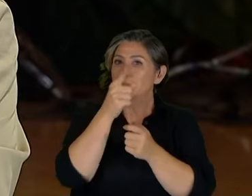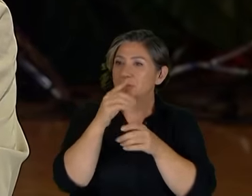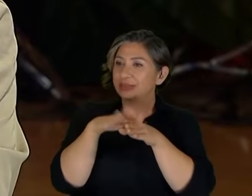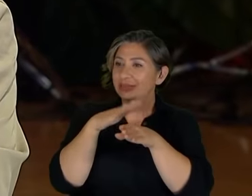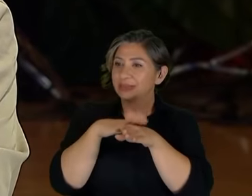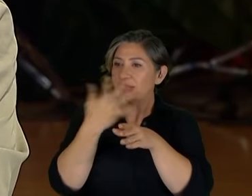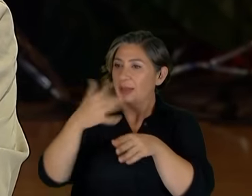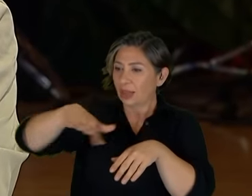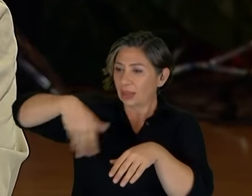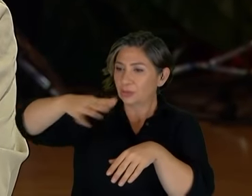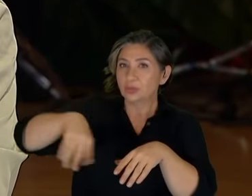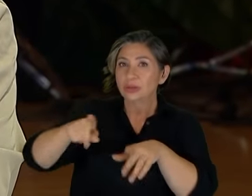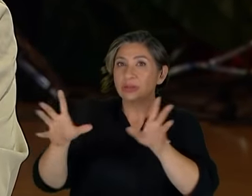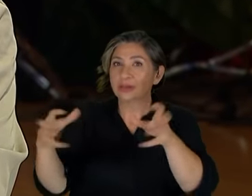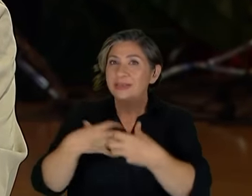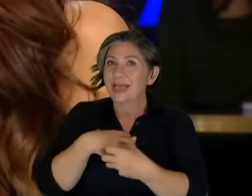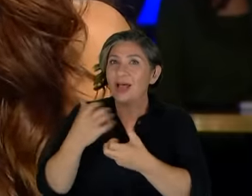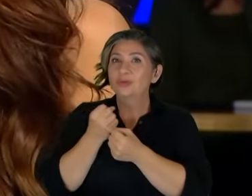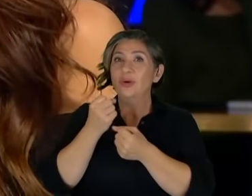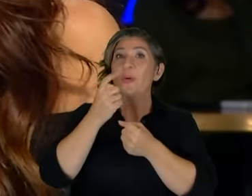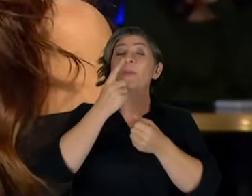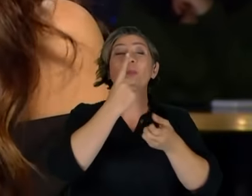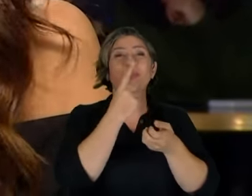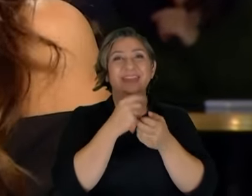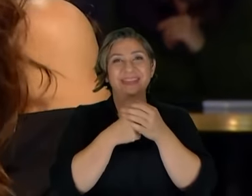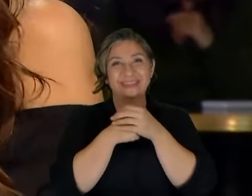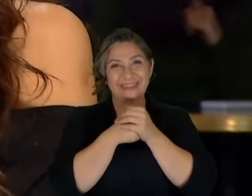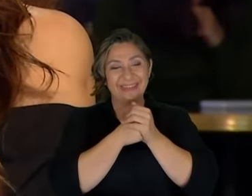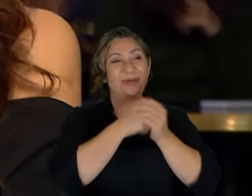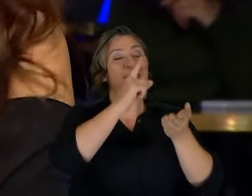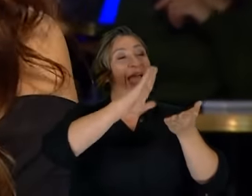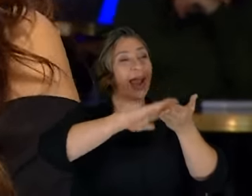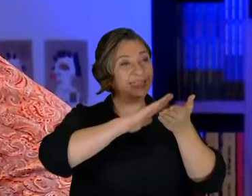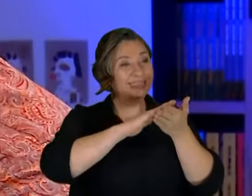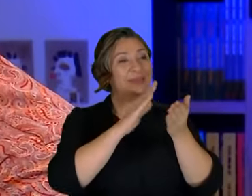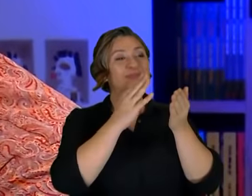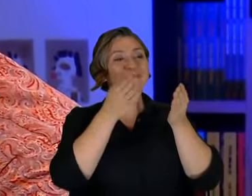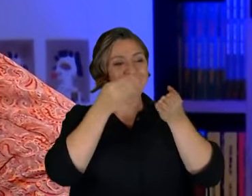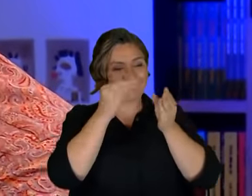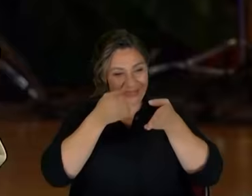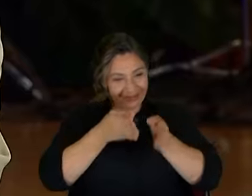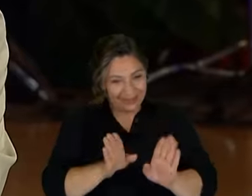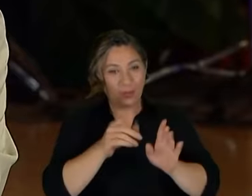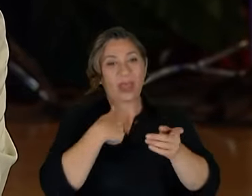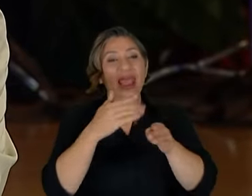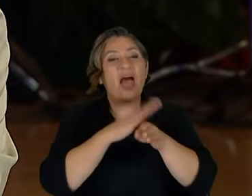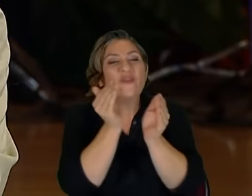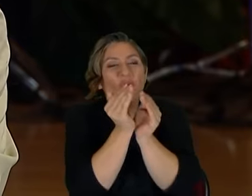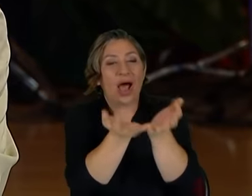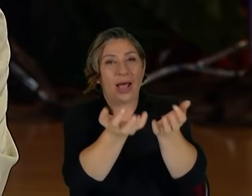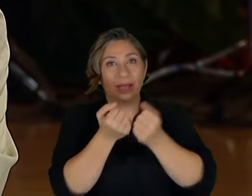Ear nerede dolanıyor da siz onu sahipleniyorsunuz? Bir arkadaşım, bir arkadaşımın çiftleştirdiği bir yavruyu almıştım. O zaman